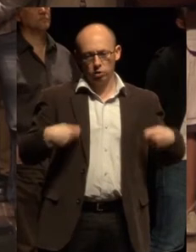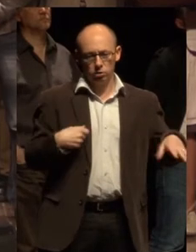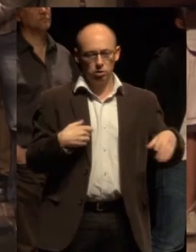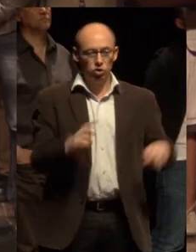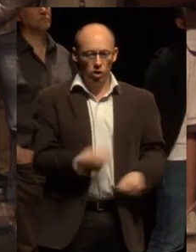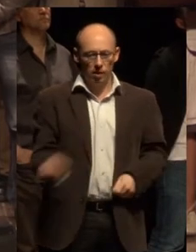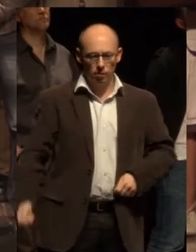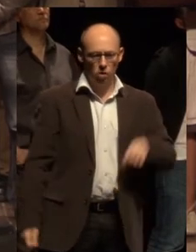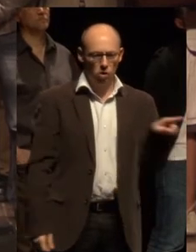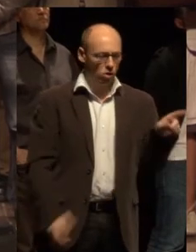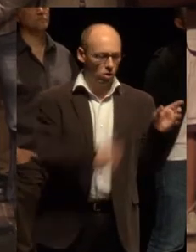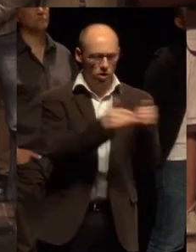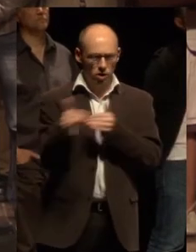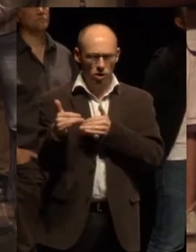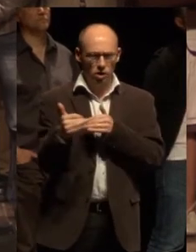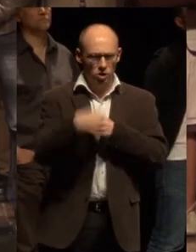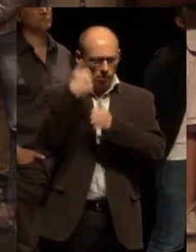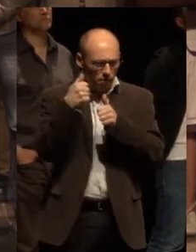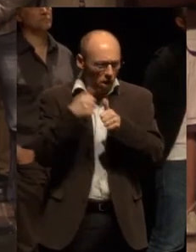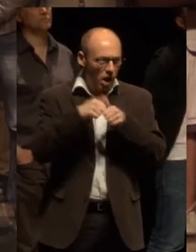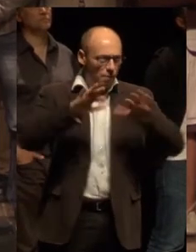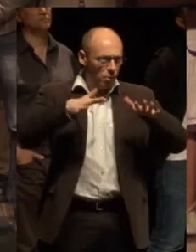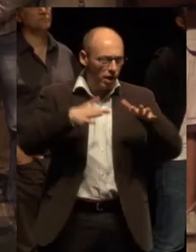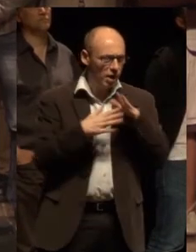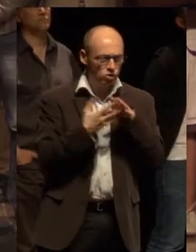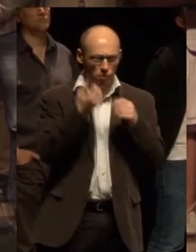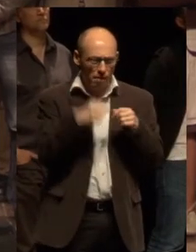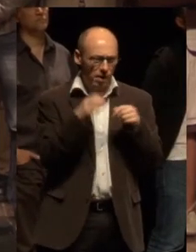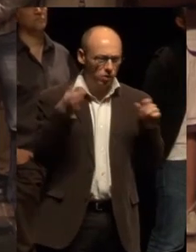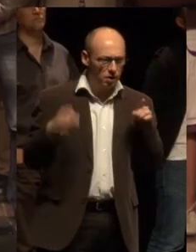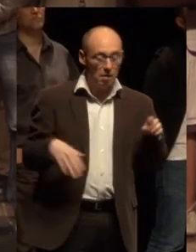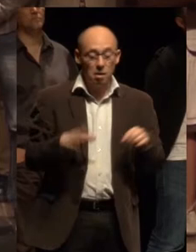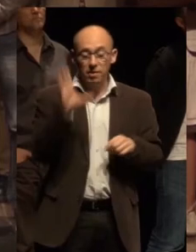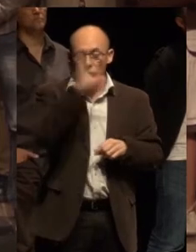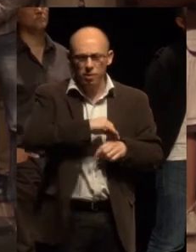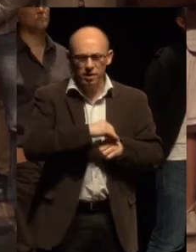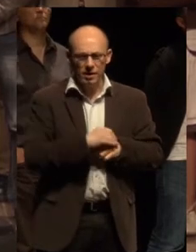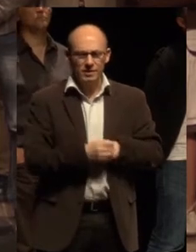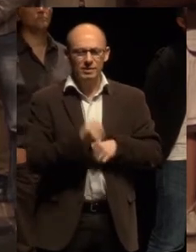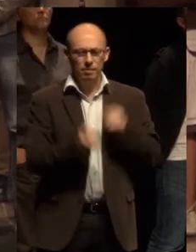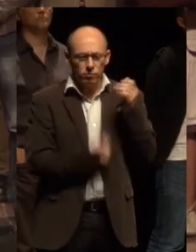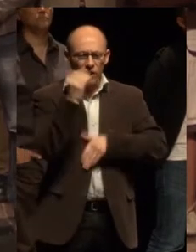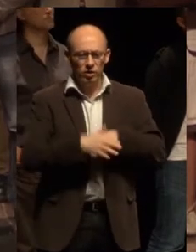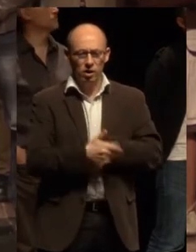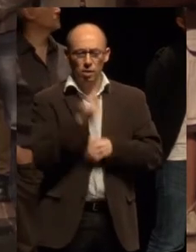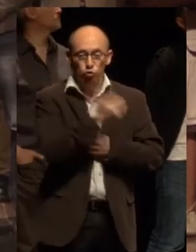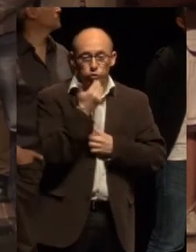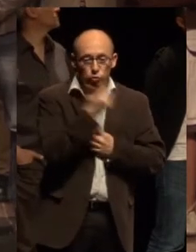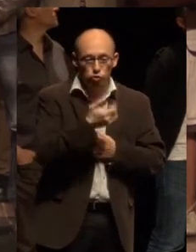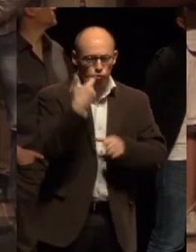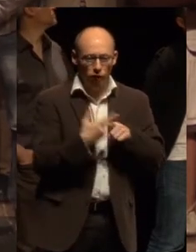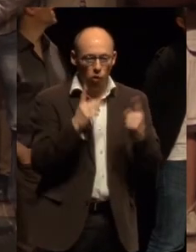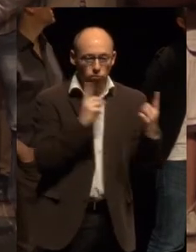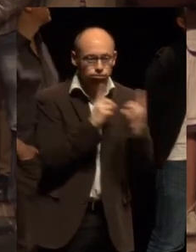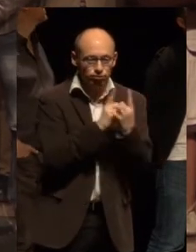priori physionomiste, j'ai a priori une mémoire qui fonctionne à peu près, mais si je vous redis bonjour plusieurs fois dans la même journée, c'est juste